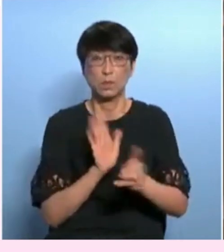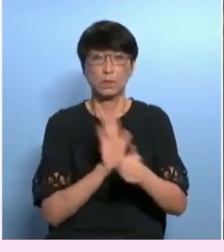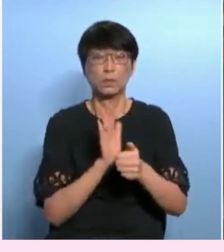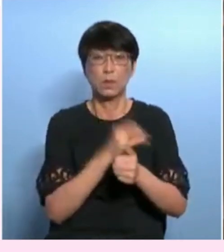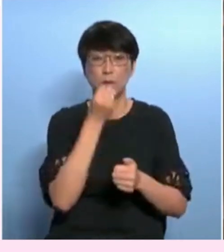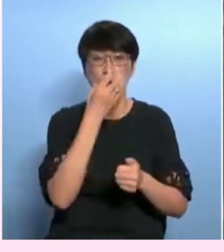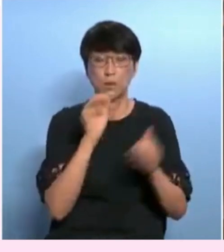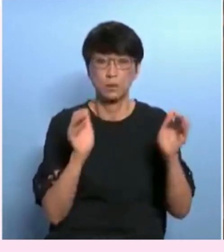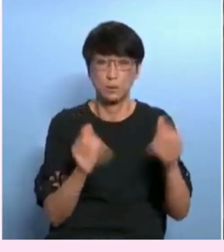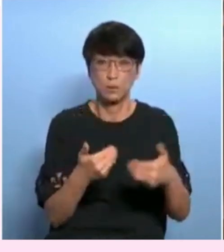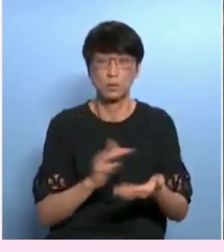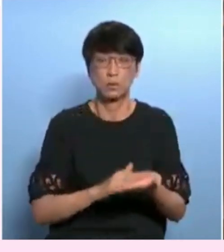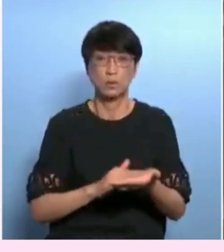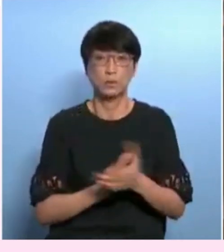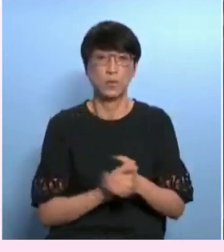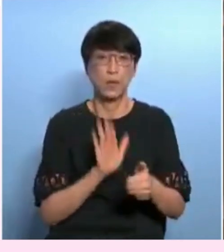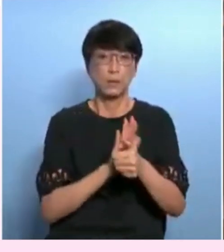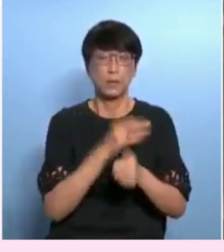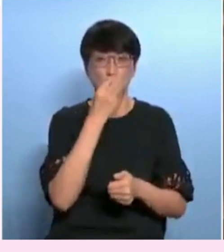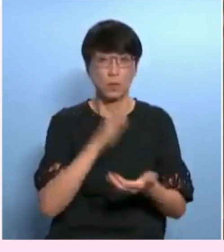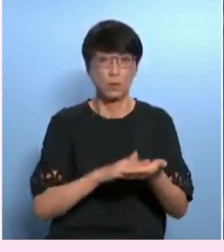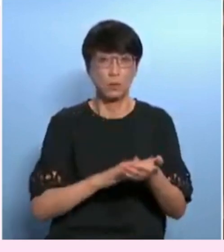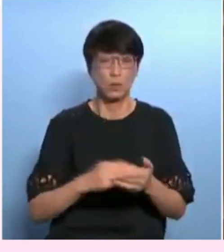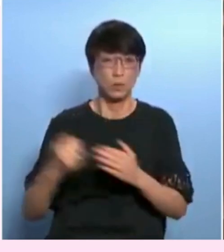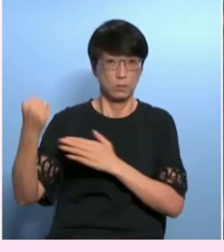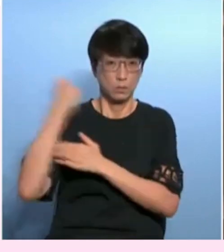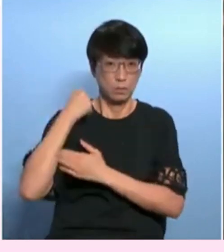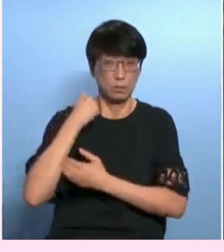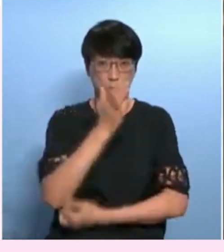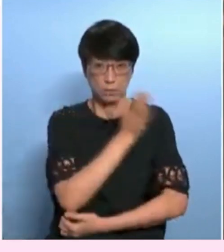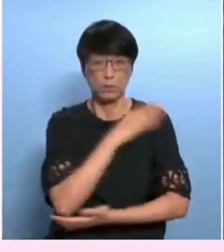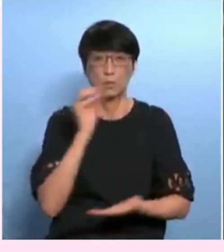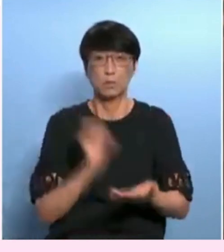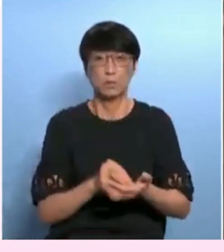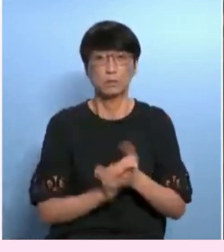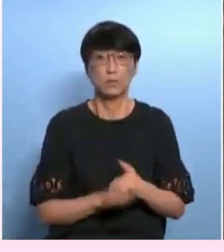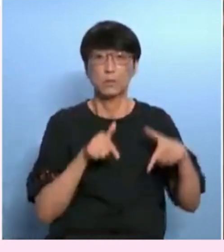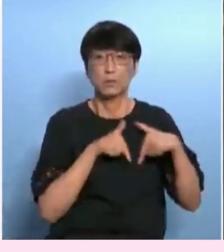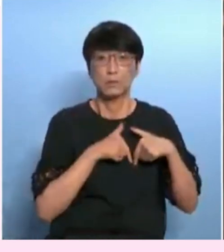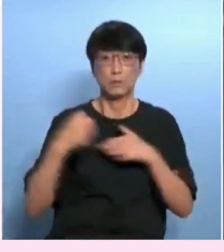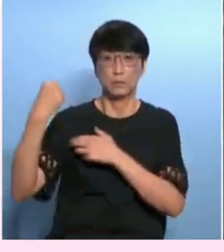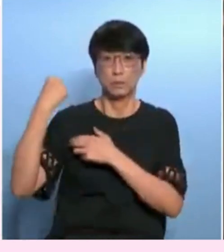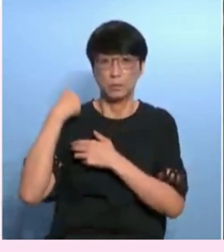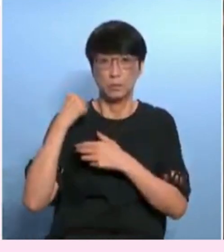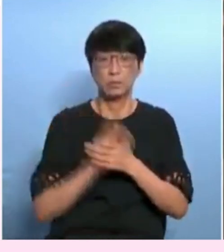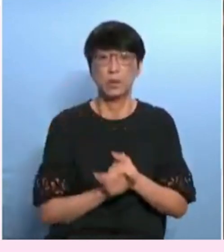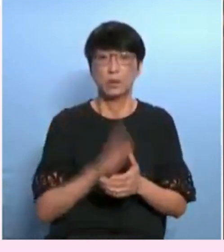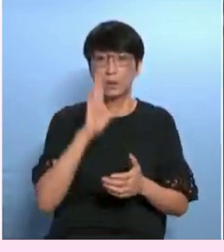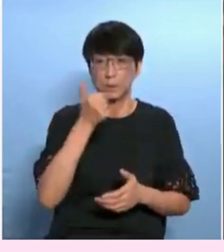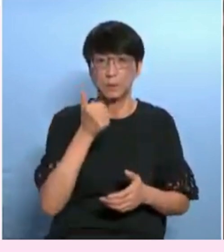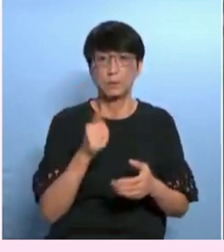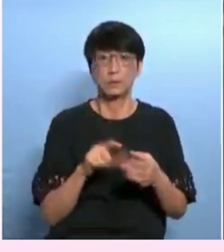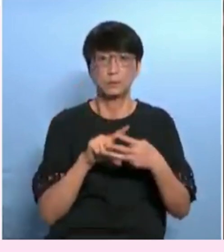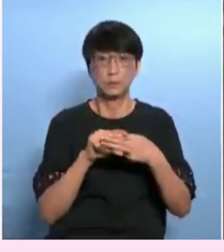事嚇。咁呢啲如果係要對香港有利嘅，我哋都會責無旁貸去做。咁第三啦，除咗有心有利，我覺得係有理嚇，